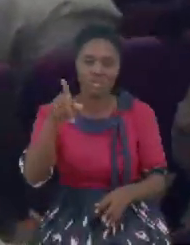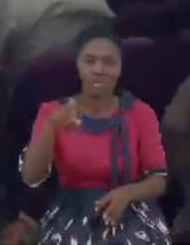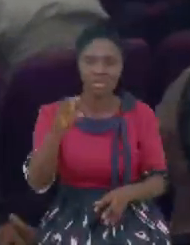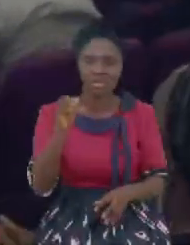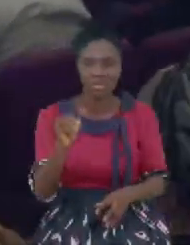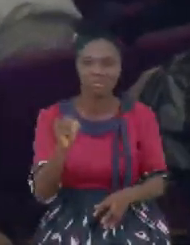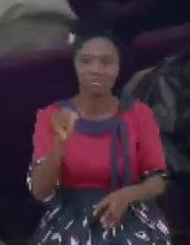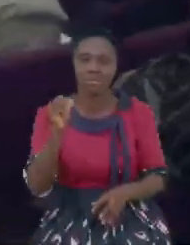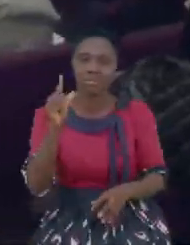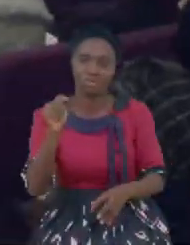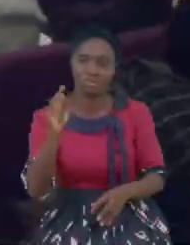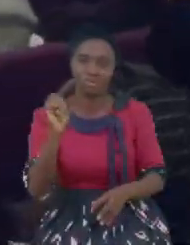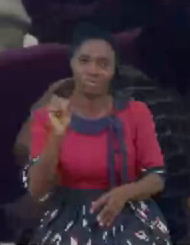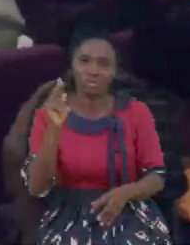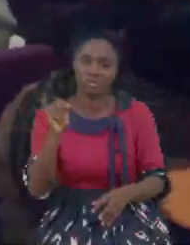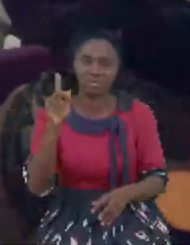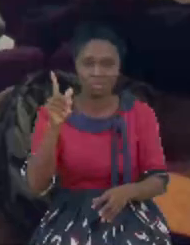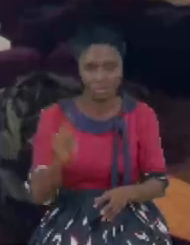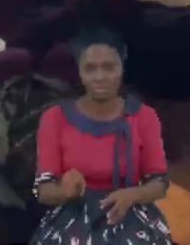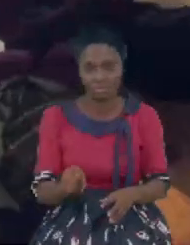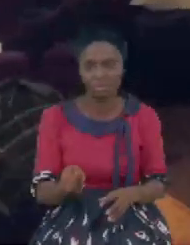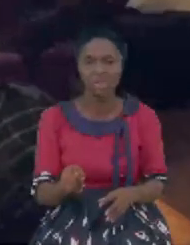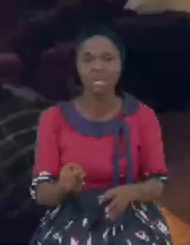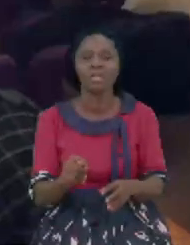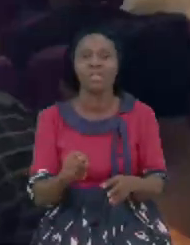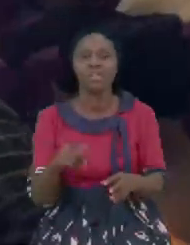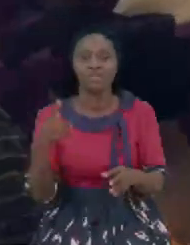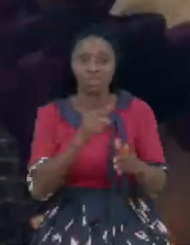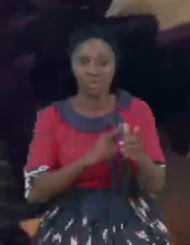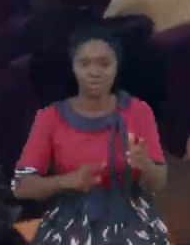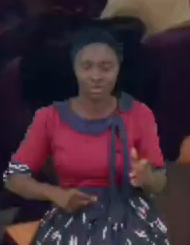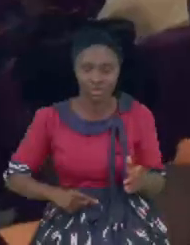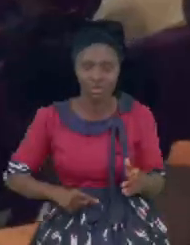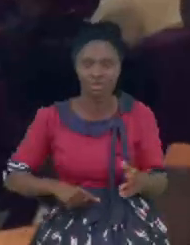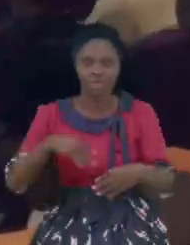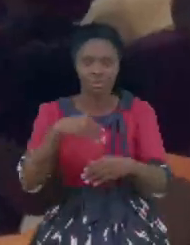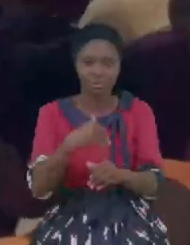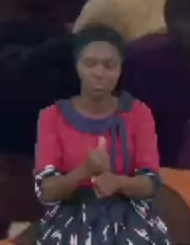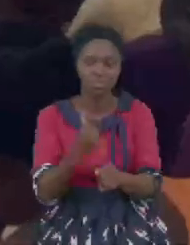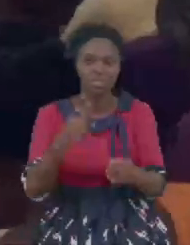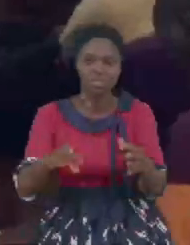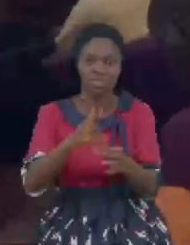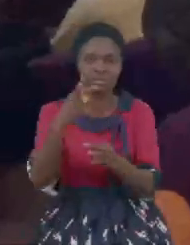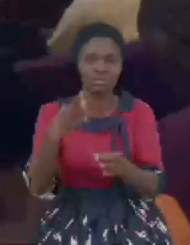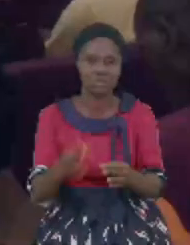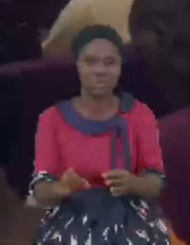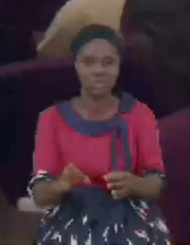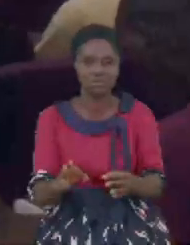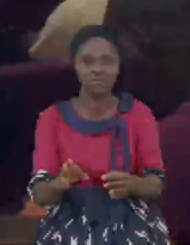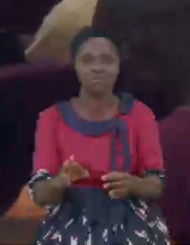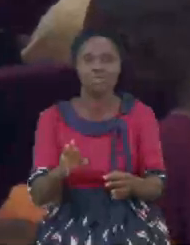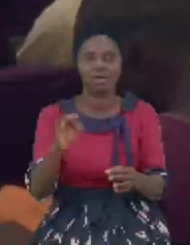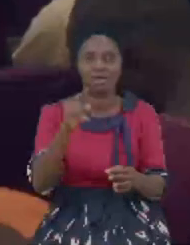stationnaire, immobile. Ça ne se passe pas comme ça. Et c'est dit que l'Éternel réveilla l'esprit de Zorobabel,